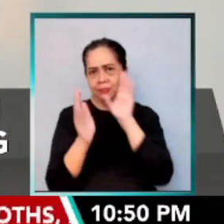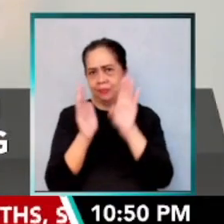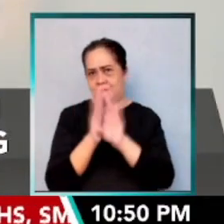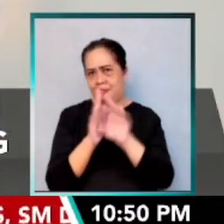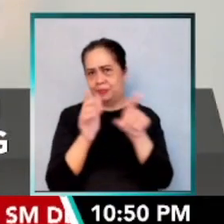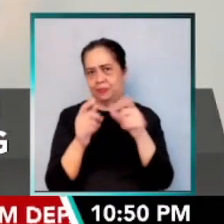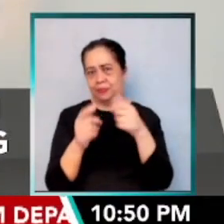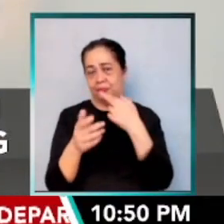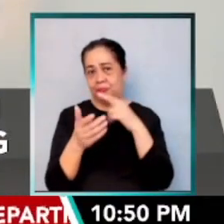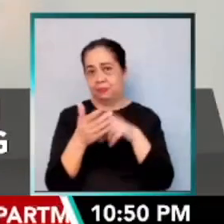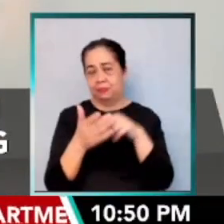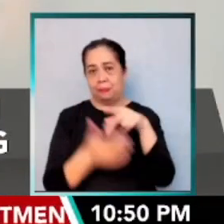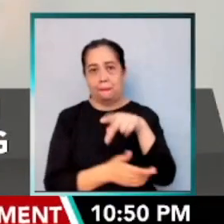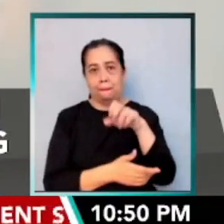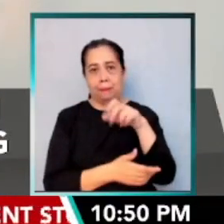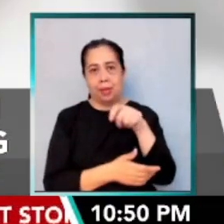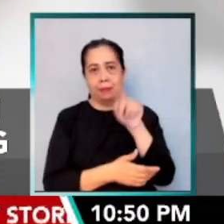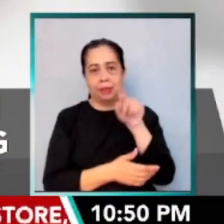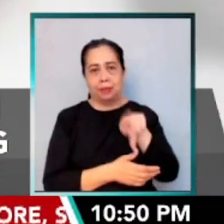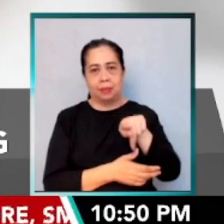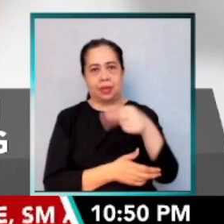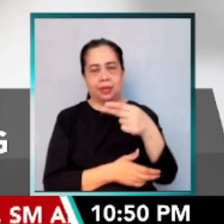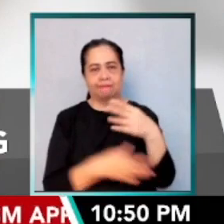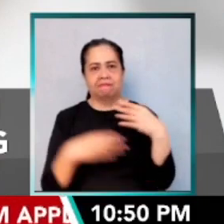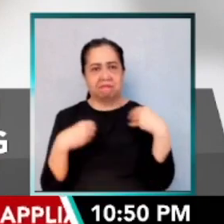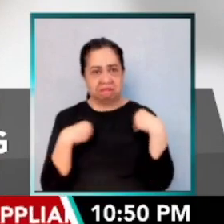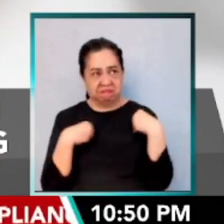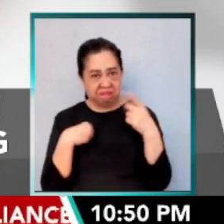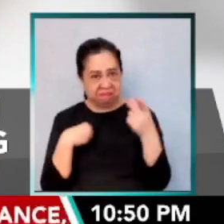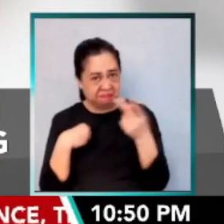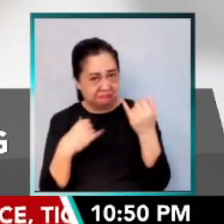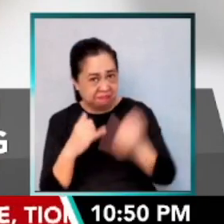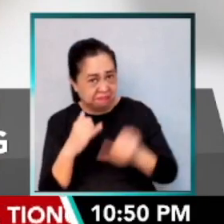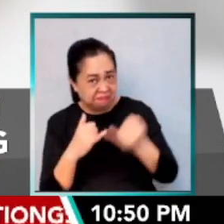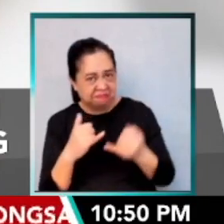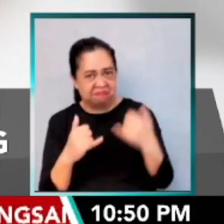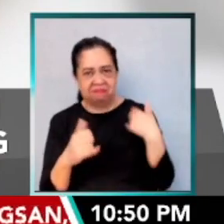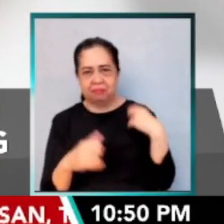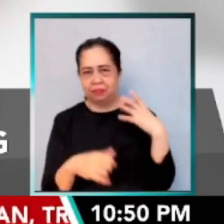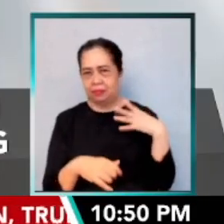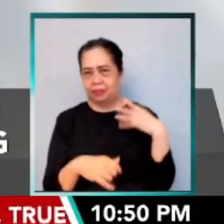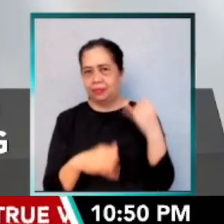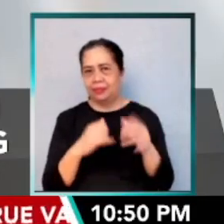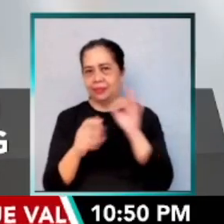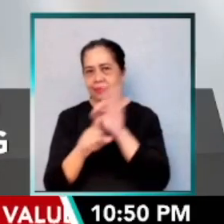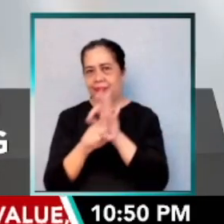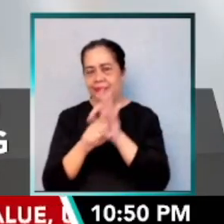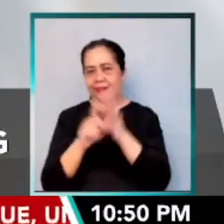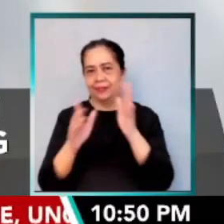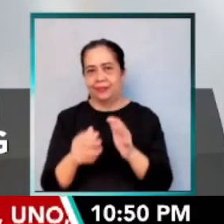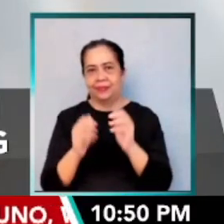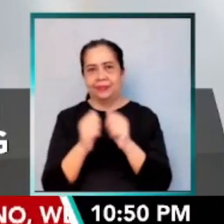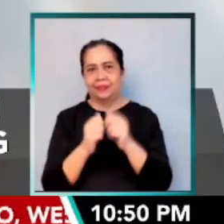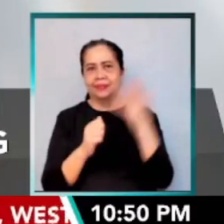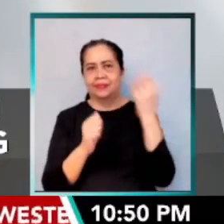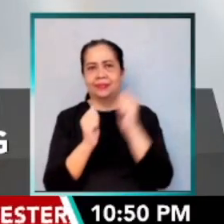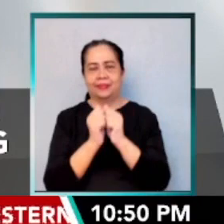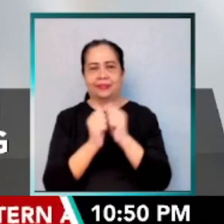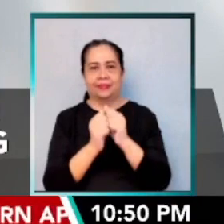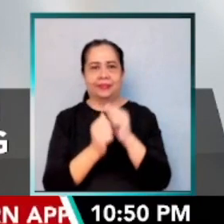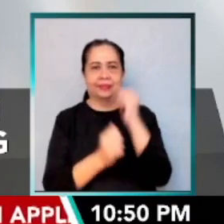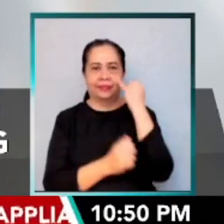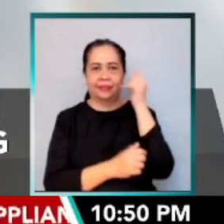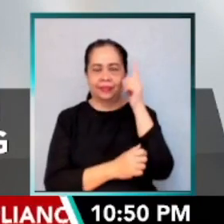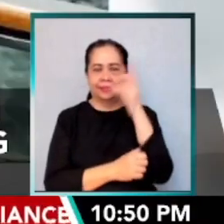ng pep.ph, pag-amin na nga lang daw ng dalawa ang hinihintay ng fans. Dati nang nagkasama sina John Lloyd at Isabel